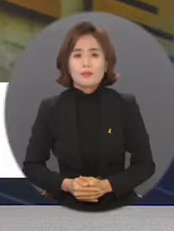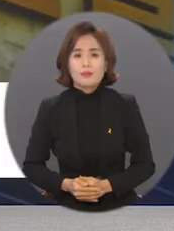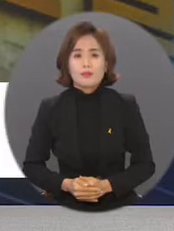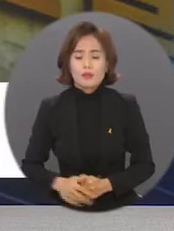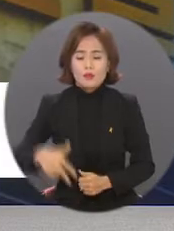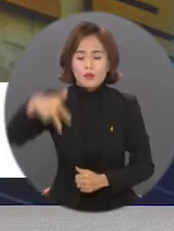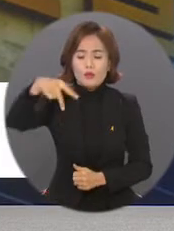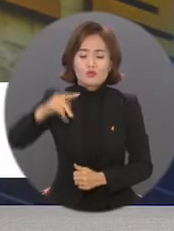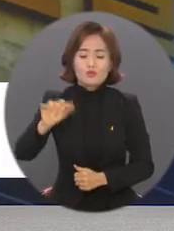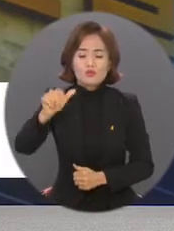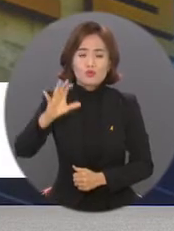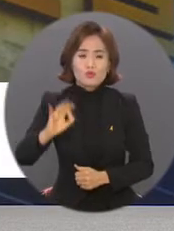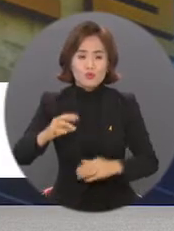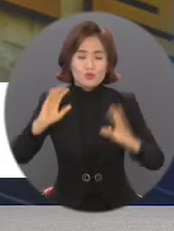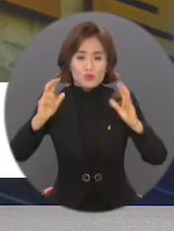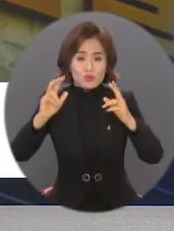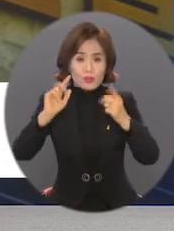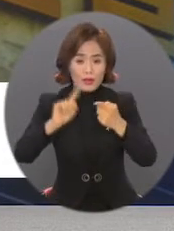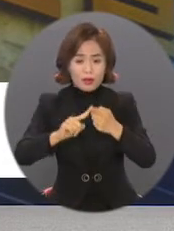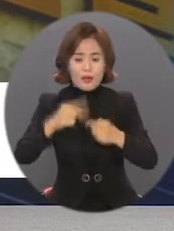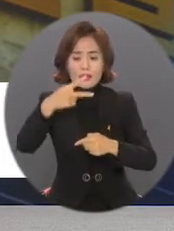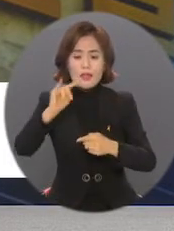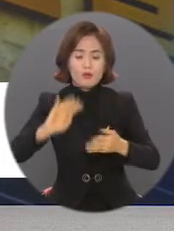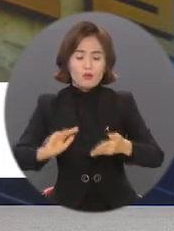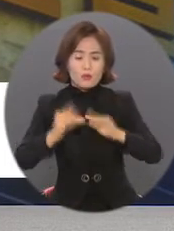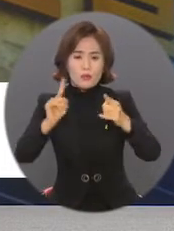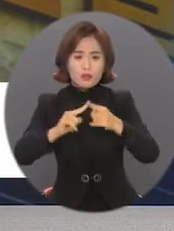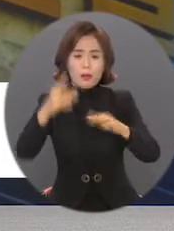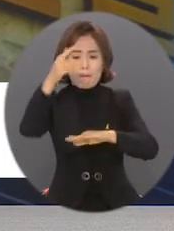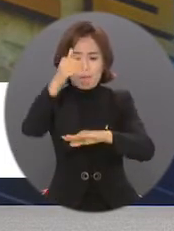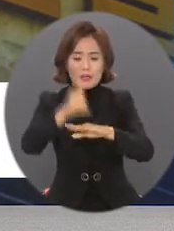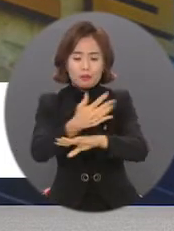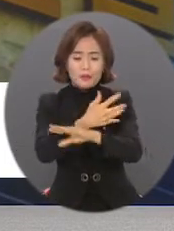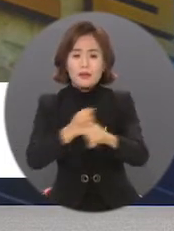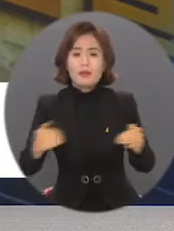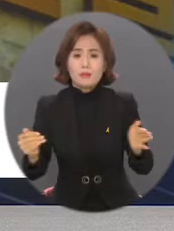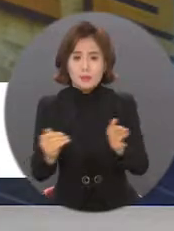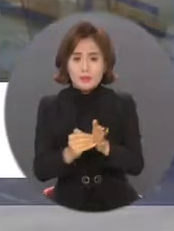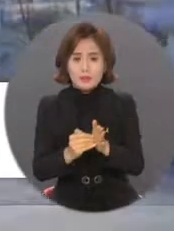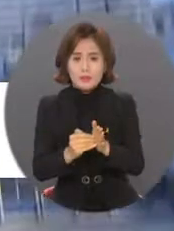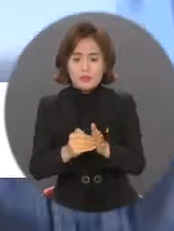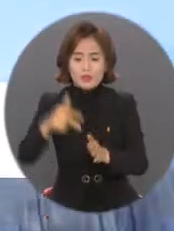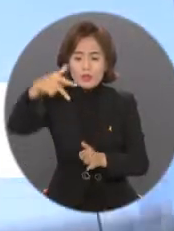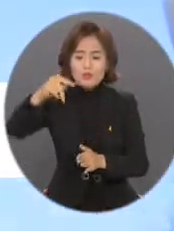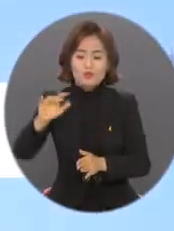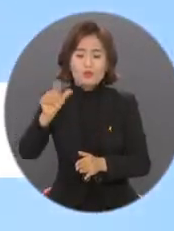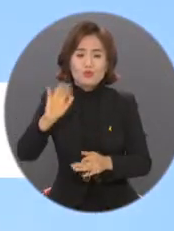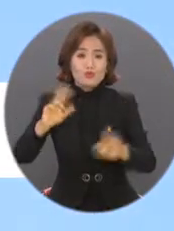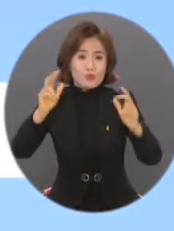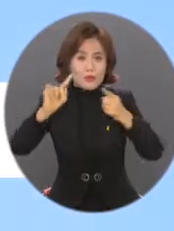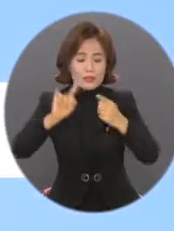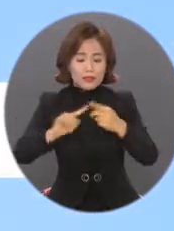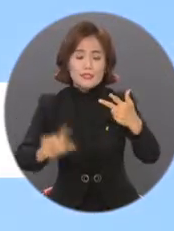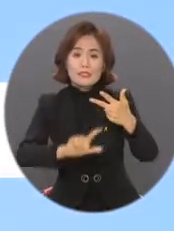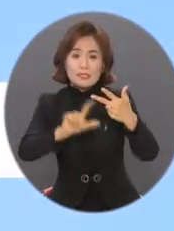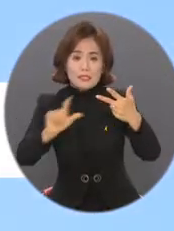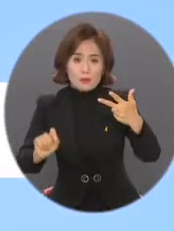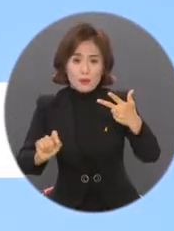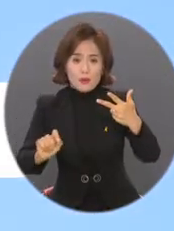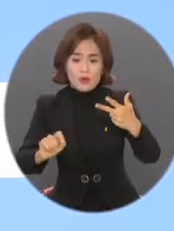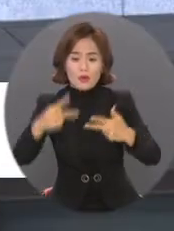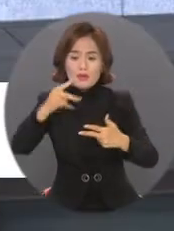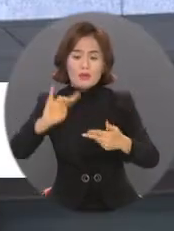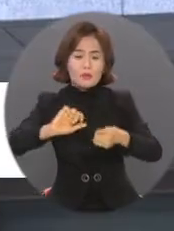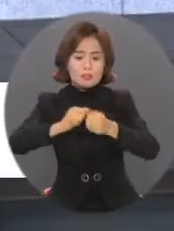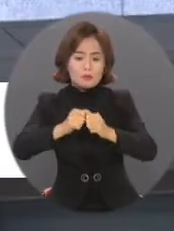주문 그룹이 대우건설 인수를 위한 3종 본 계약을 체결했습니다 중흥 그룹은 지난 7월 대우건설